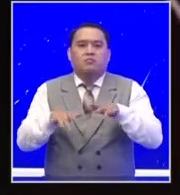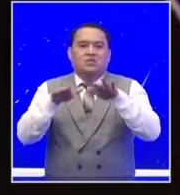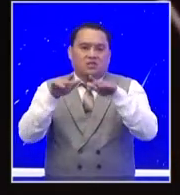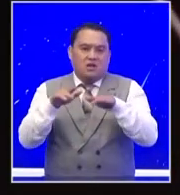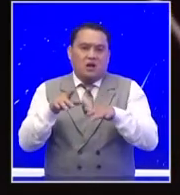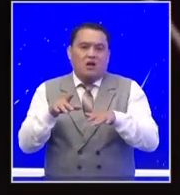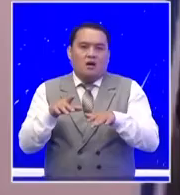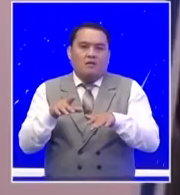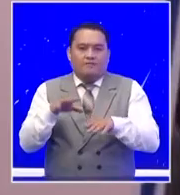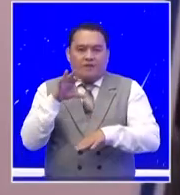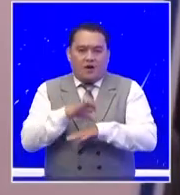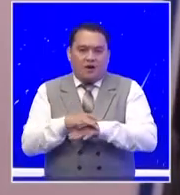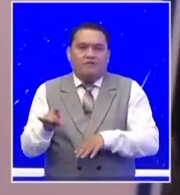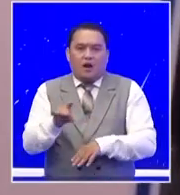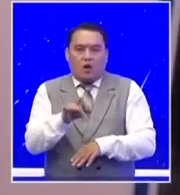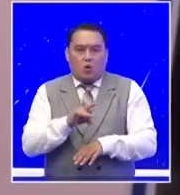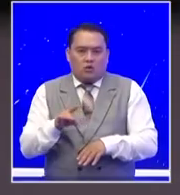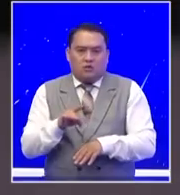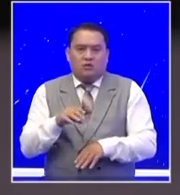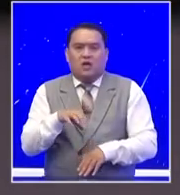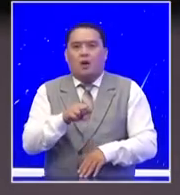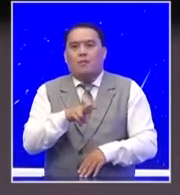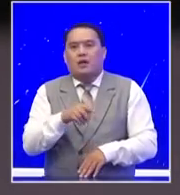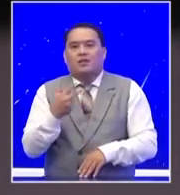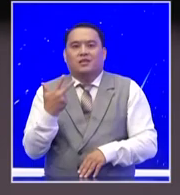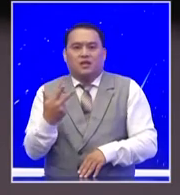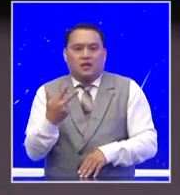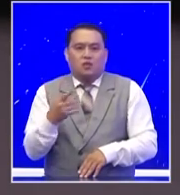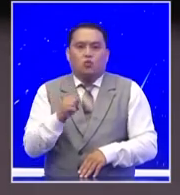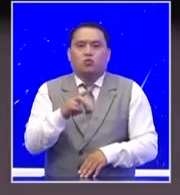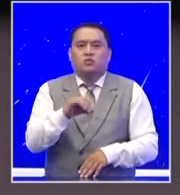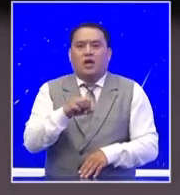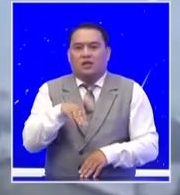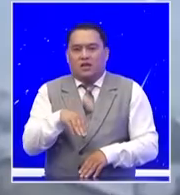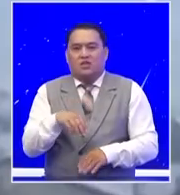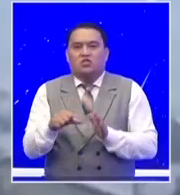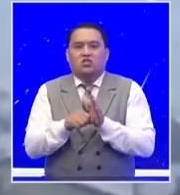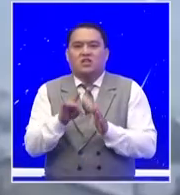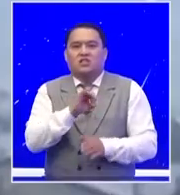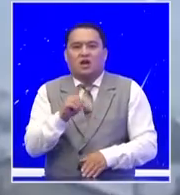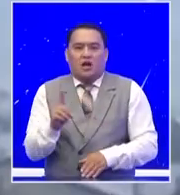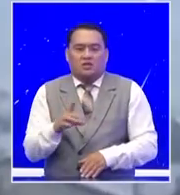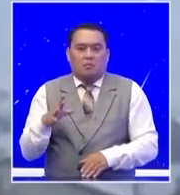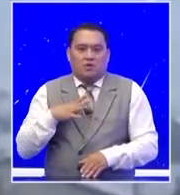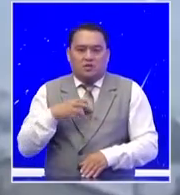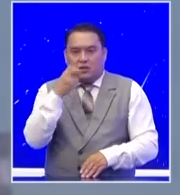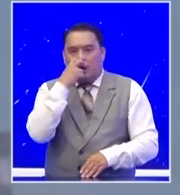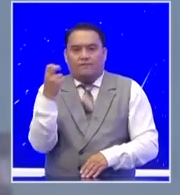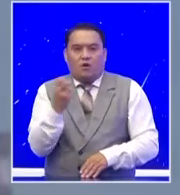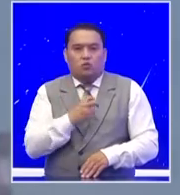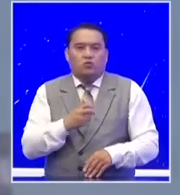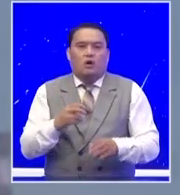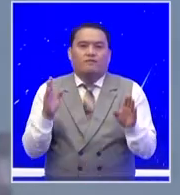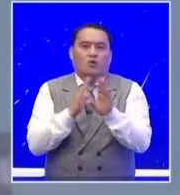Подобные превышения вычислены в районе Самал-3 и микрорайоне Нурсад, где в 6 раз превышена предельно допустимая